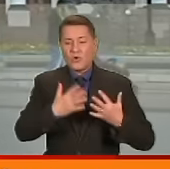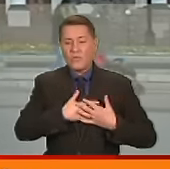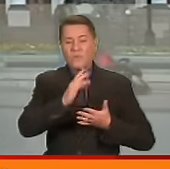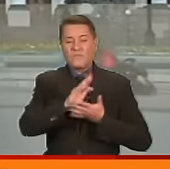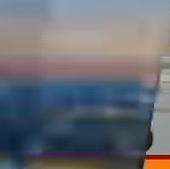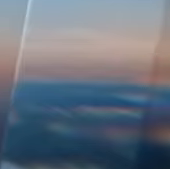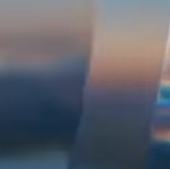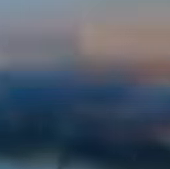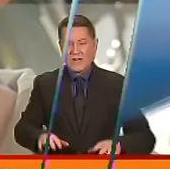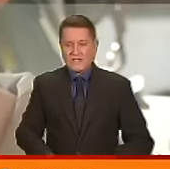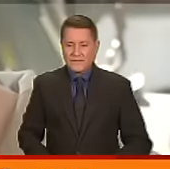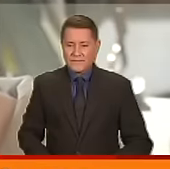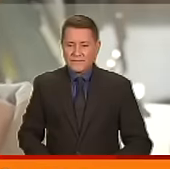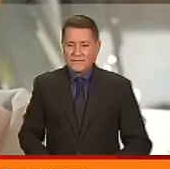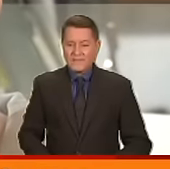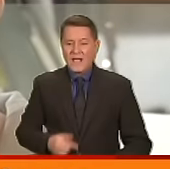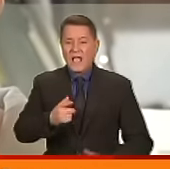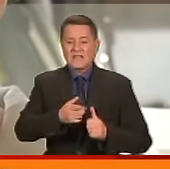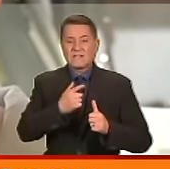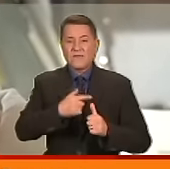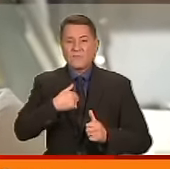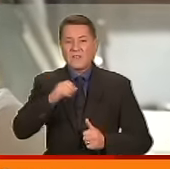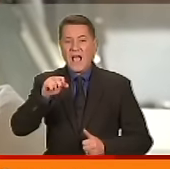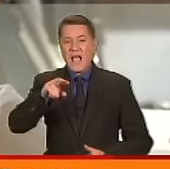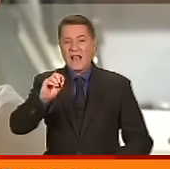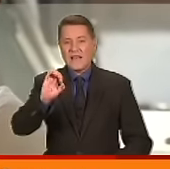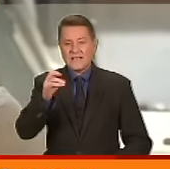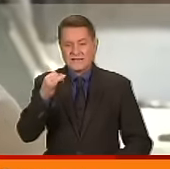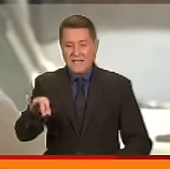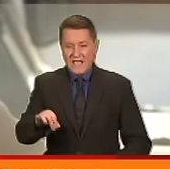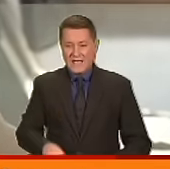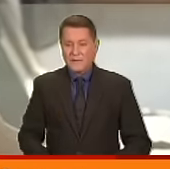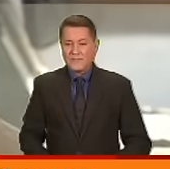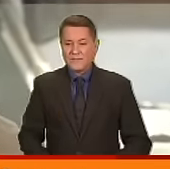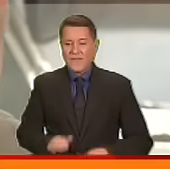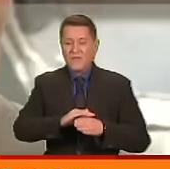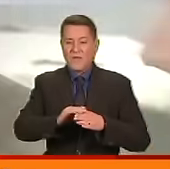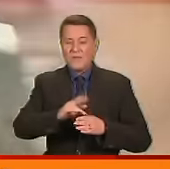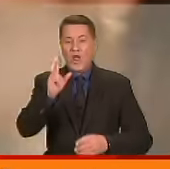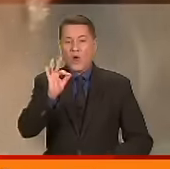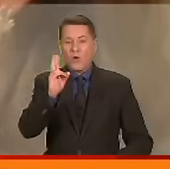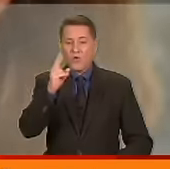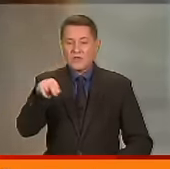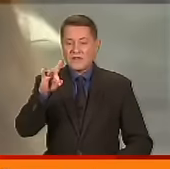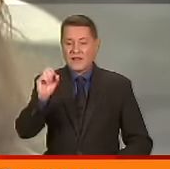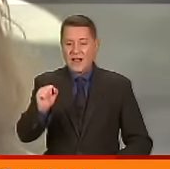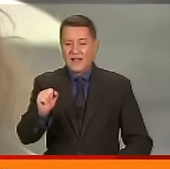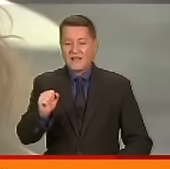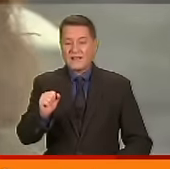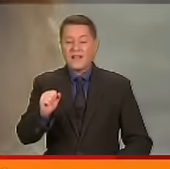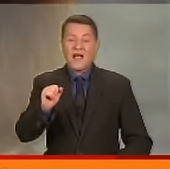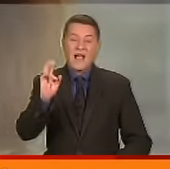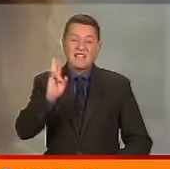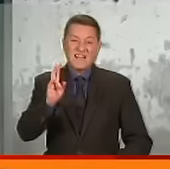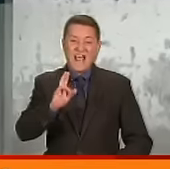сюжеті. Зовут мене Олексій, фамілія Кондра. Кондра